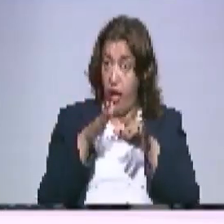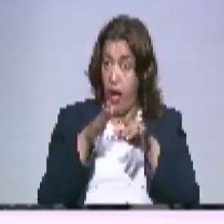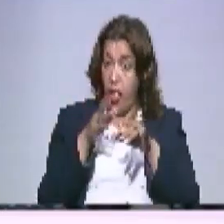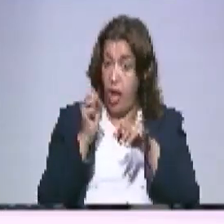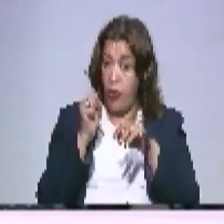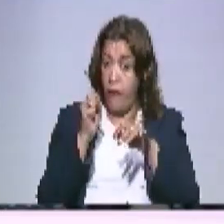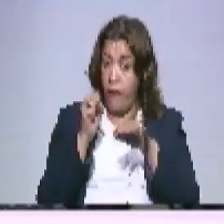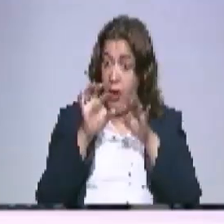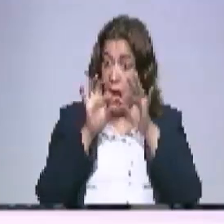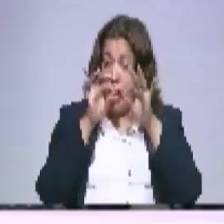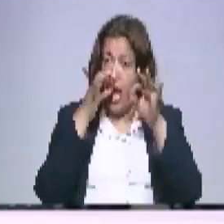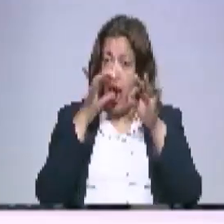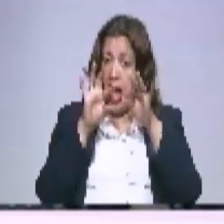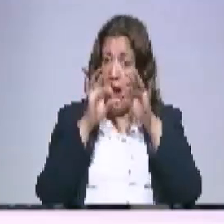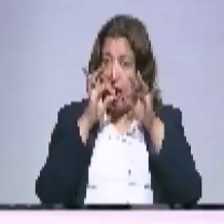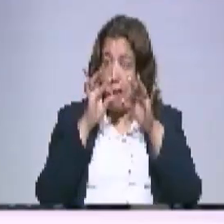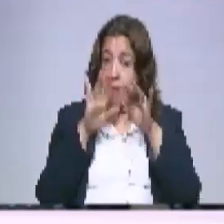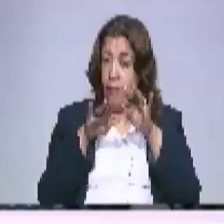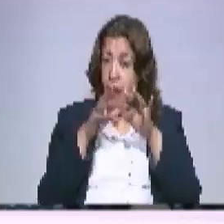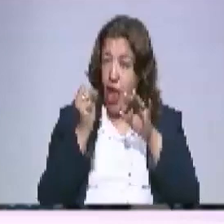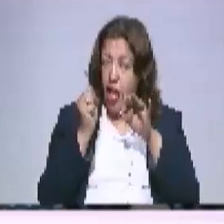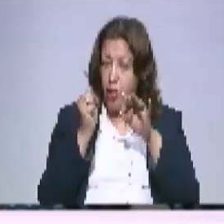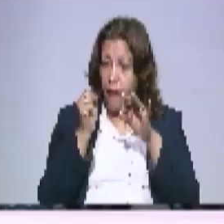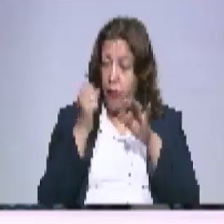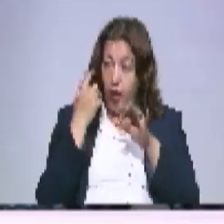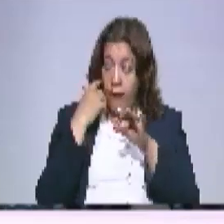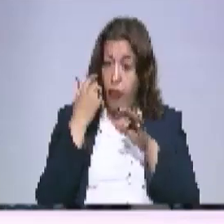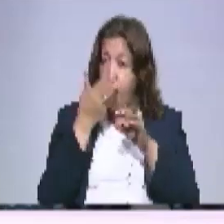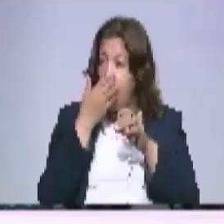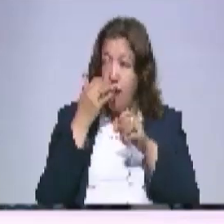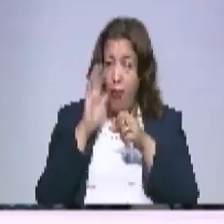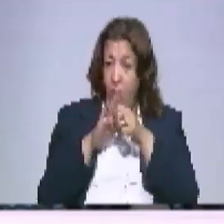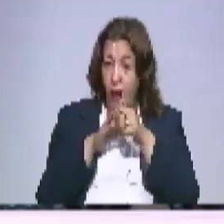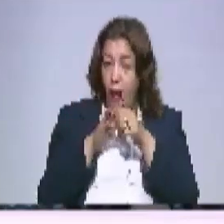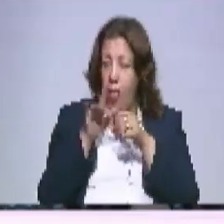الشعريه هنحط زبيب؟ يعني هنحط زبيب. نحط هو عشان فيها سكر هنحط زبيب بجد.